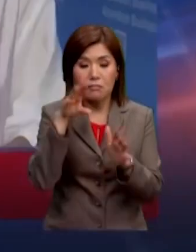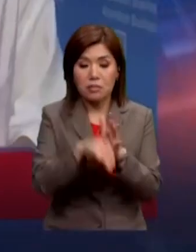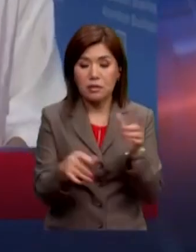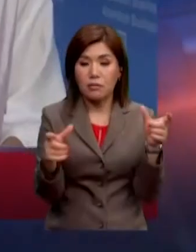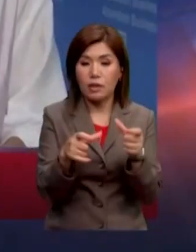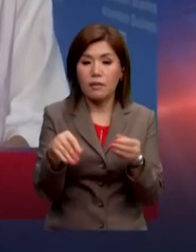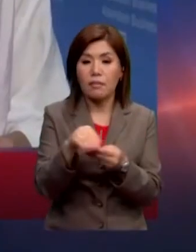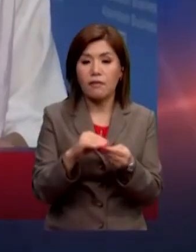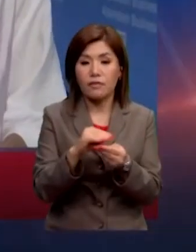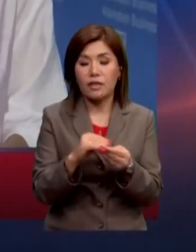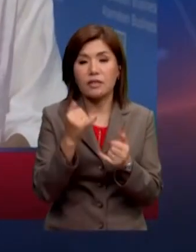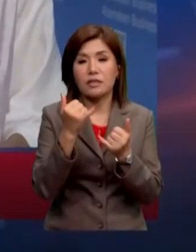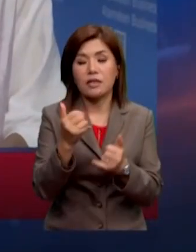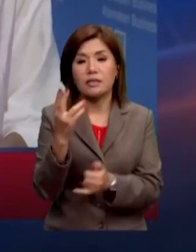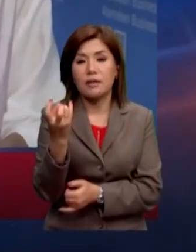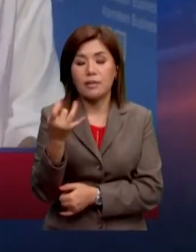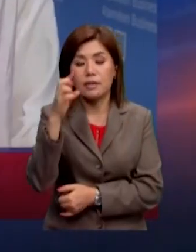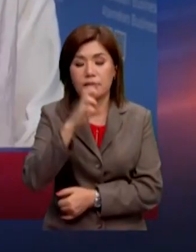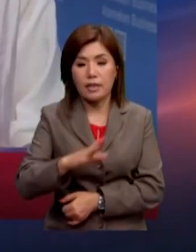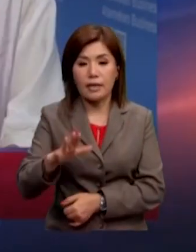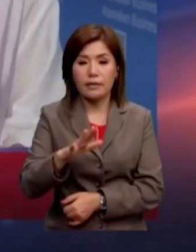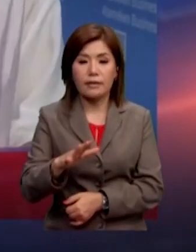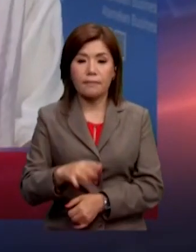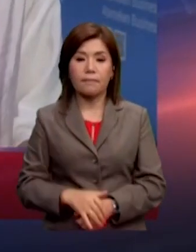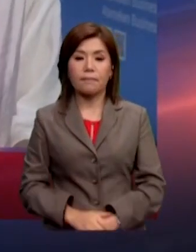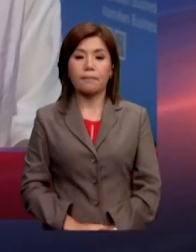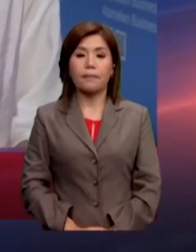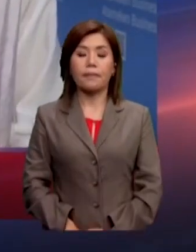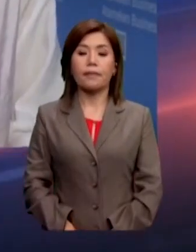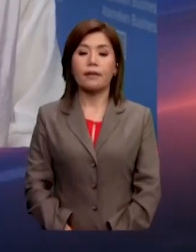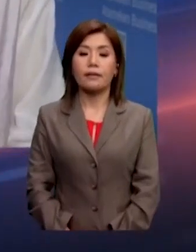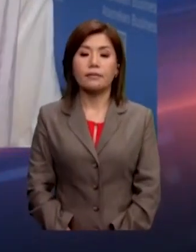вторичные санкции западных стран. У меня вся информация к данному часу. Мадина,